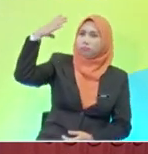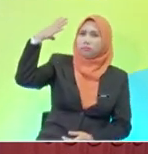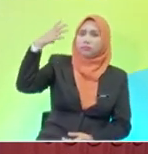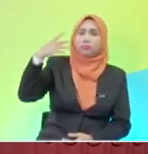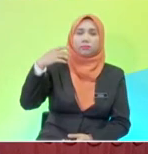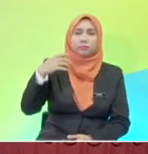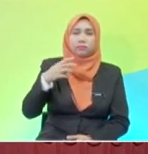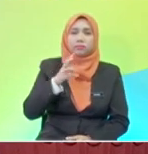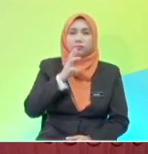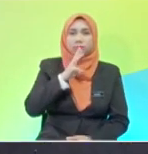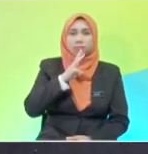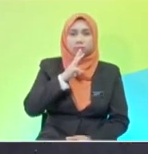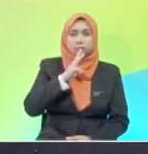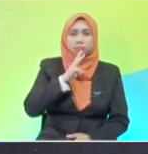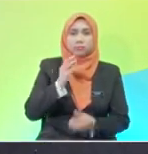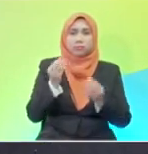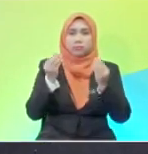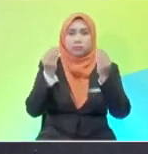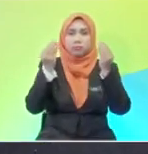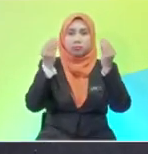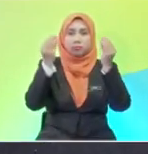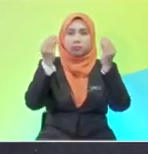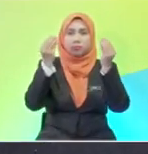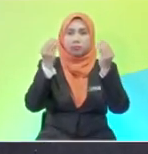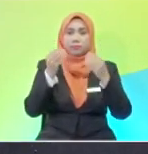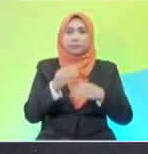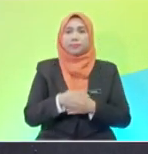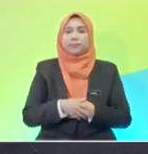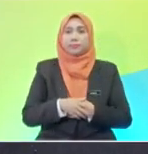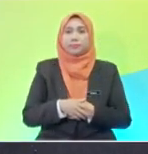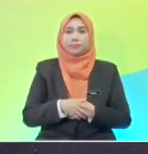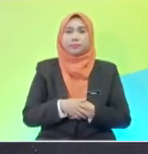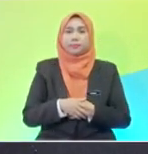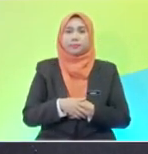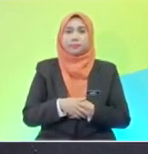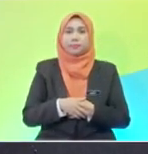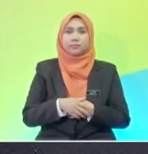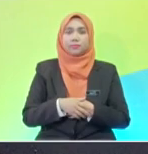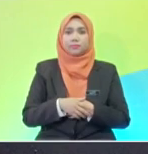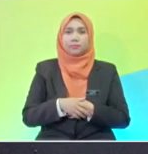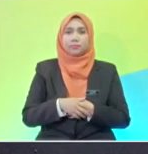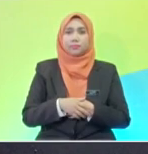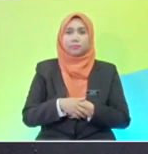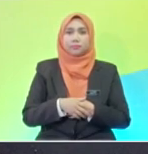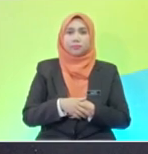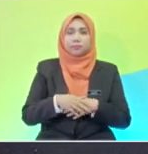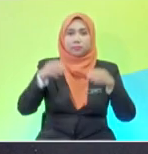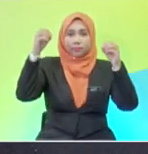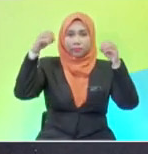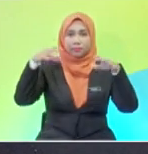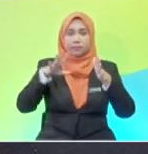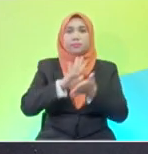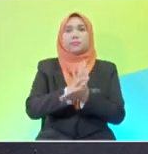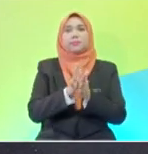air akan mencoba dia akan membentuk awan awan ini akan jadi turun jadi hujan